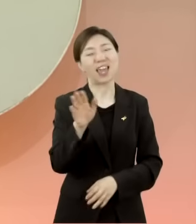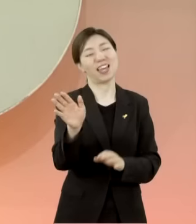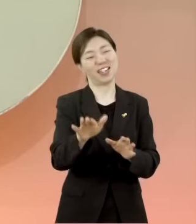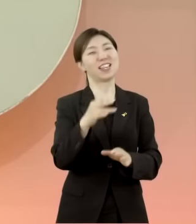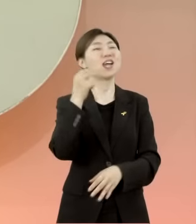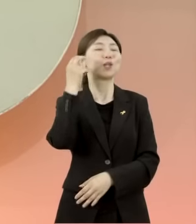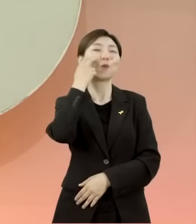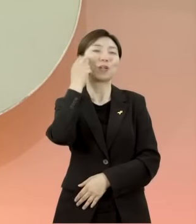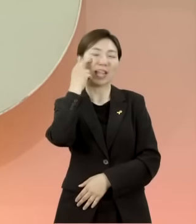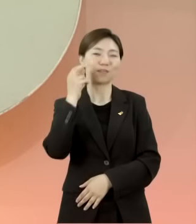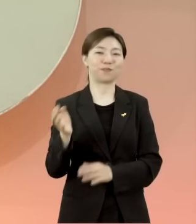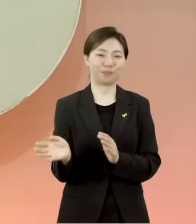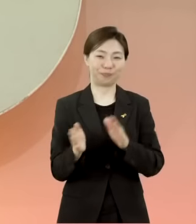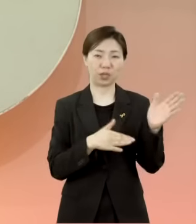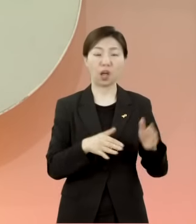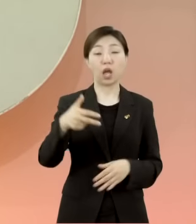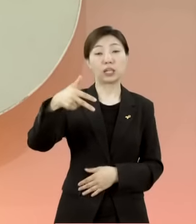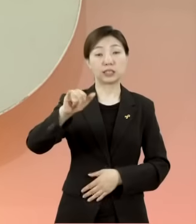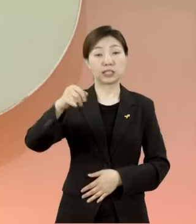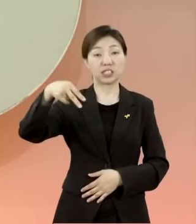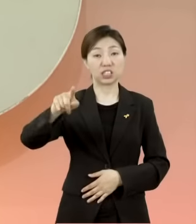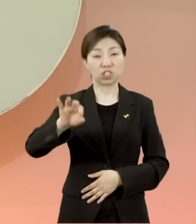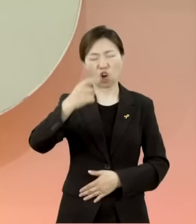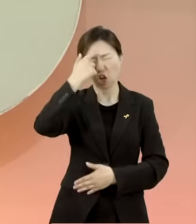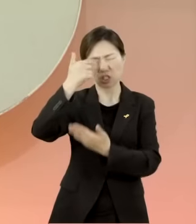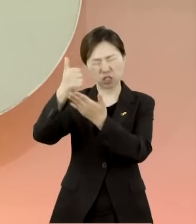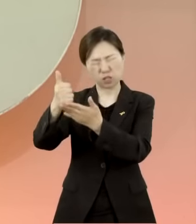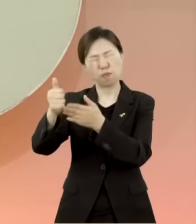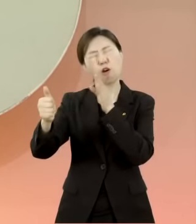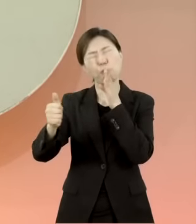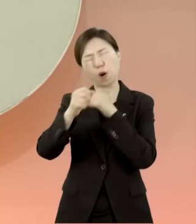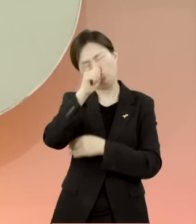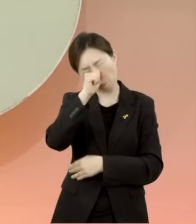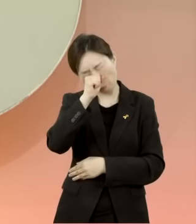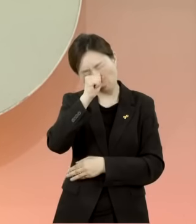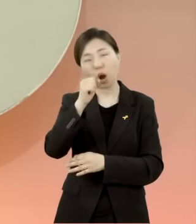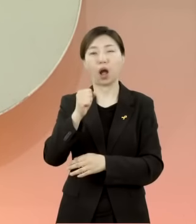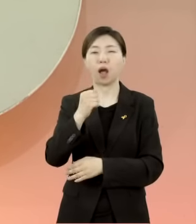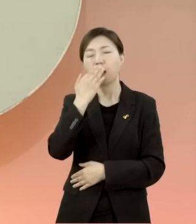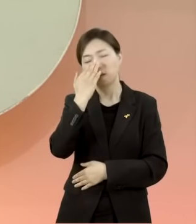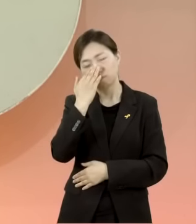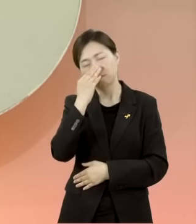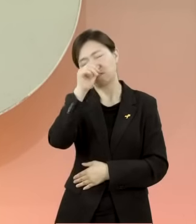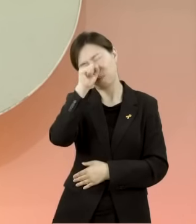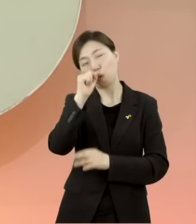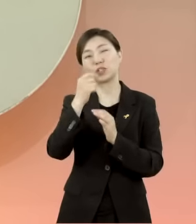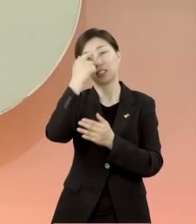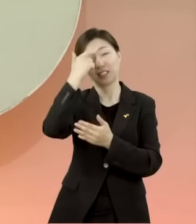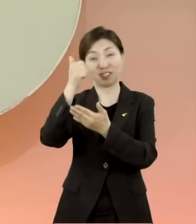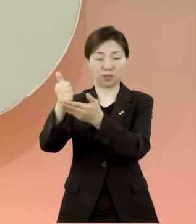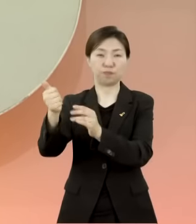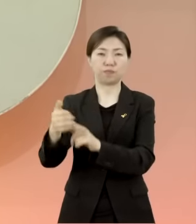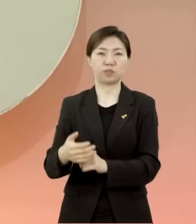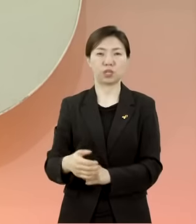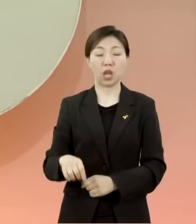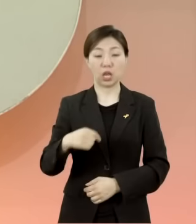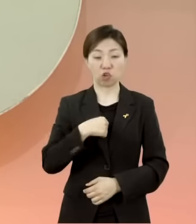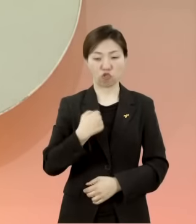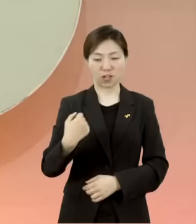이상하네 웃자고 한 말이고요 그 스님이 참 착하고 좋은 분이세요 근데 그 스님이 이제